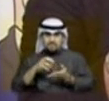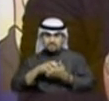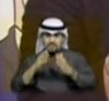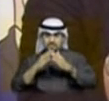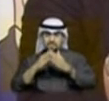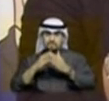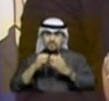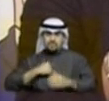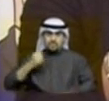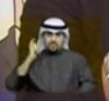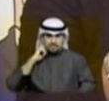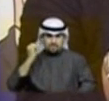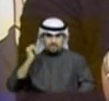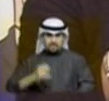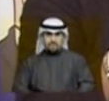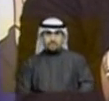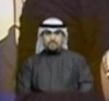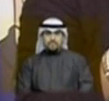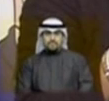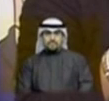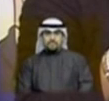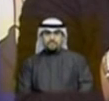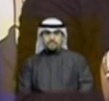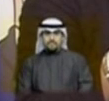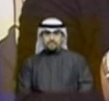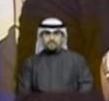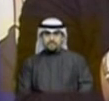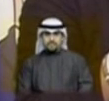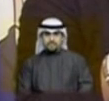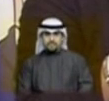والوطن العربي. هبة يوسف، تلفزيون دولة الكويت، القاهرة.